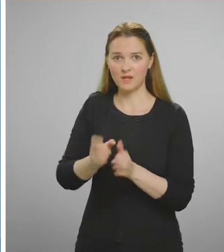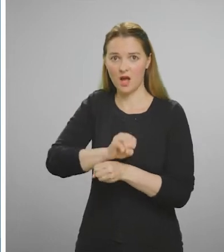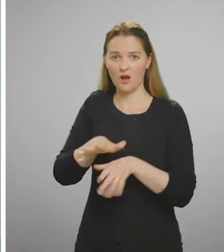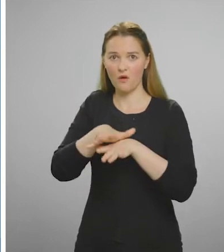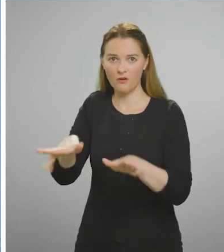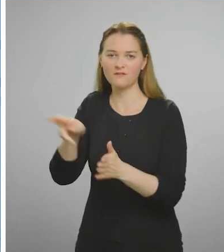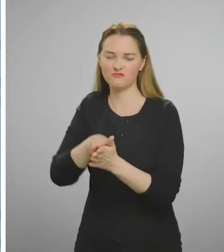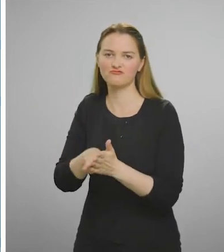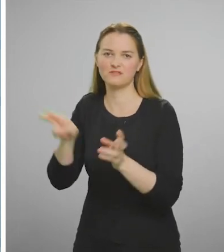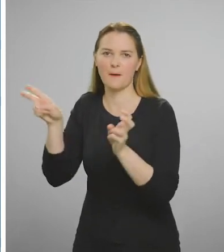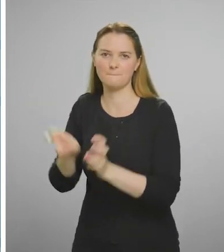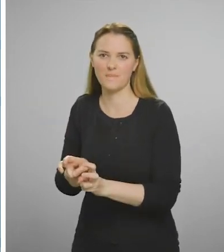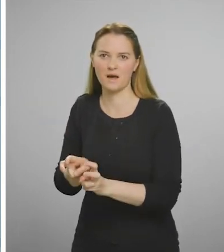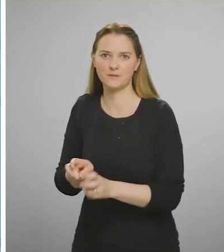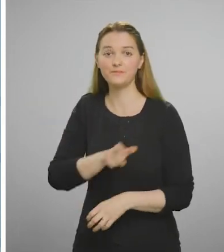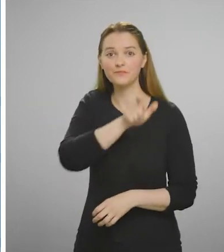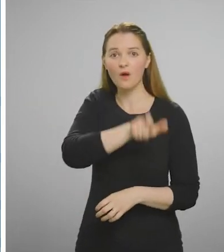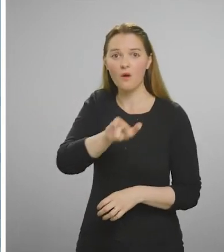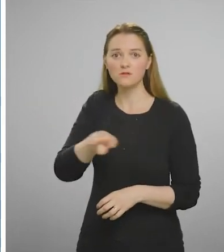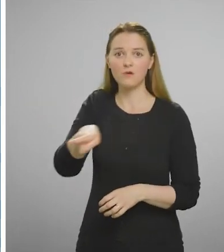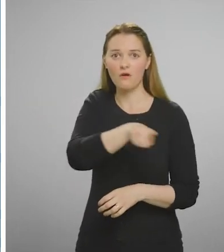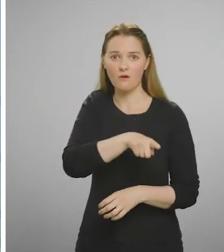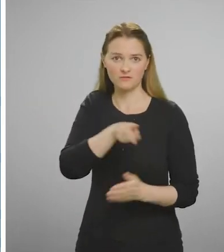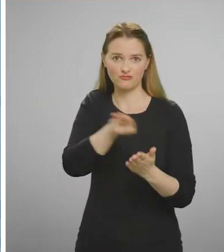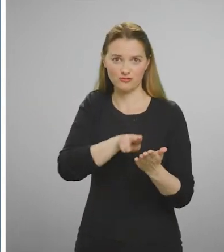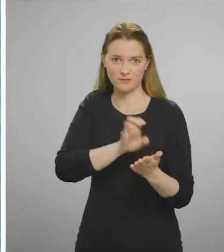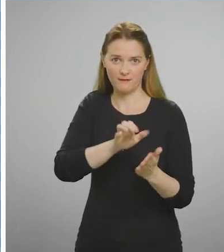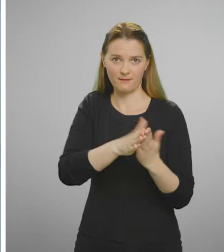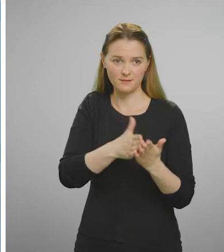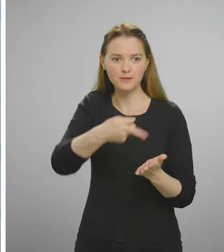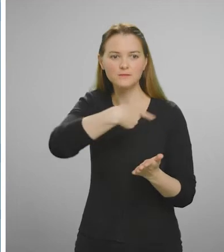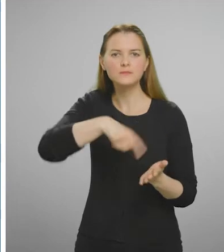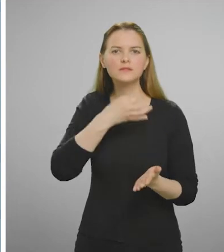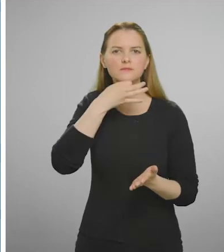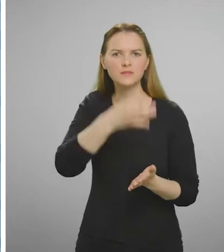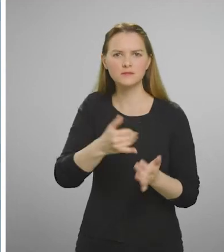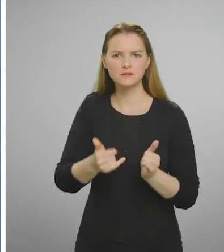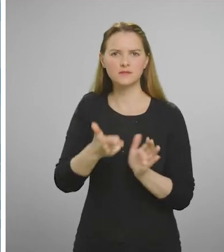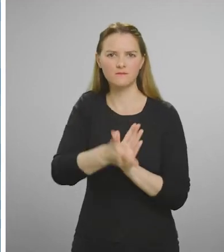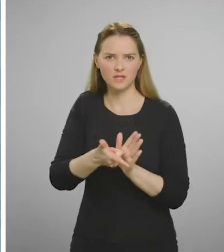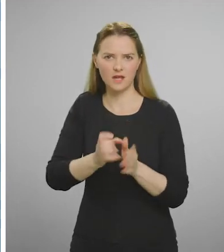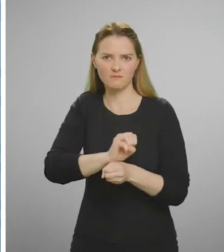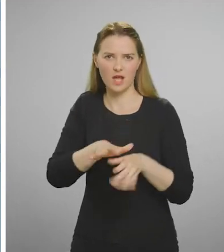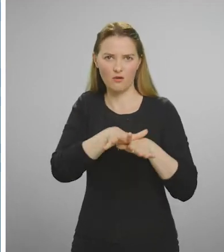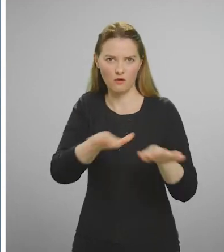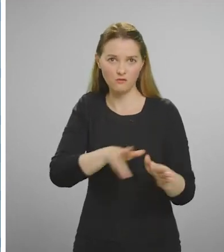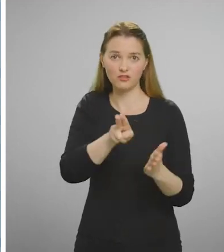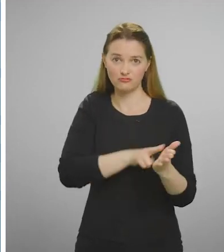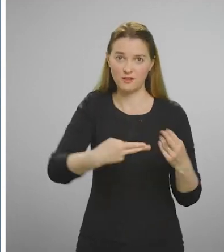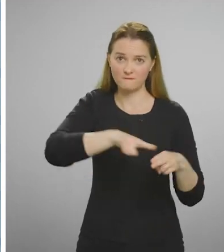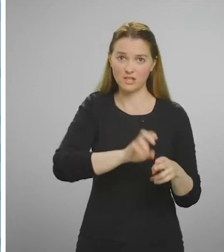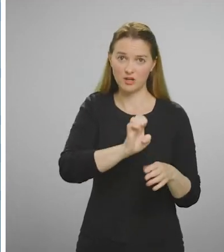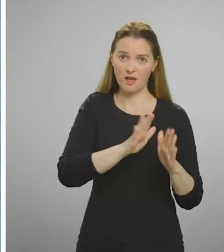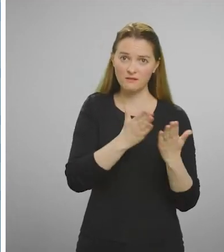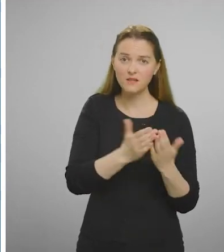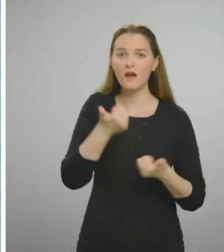koji su u pandemiji čitali manje e-knjiga. Osobe koje čitaju e-knjige zamolili smo da procijene jesu li tijekom pandemije čitali